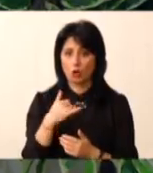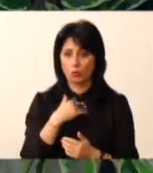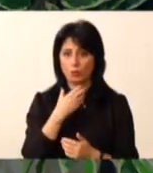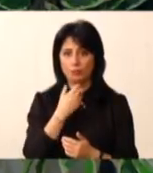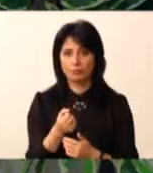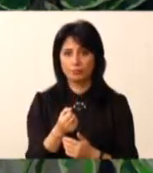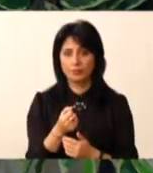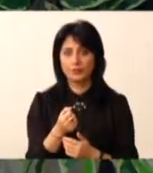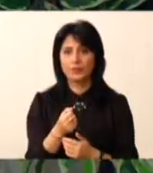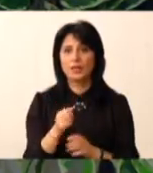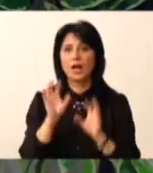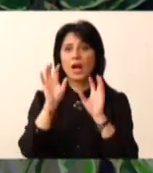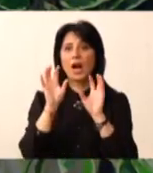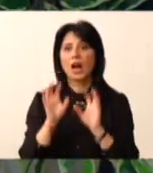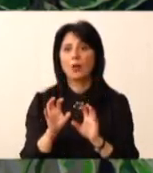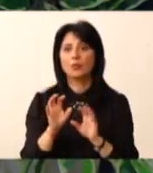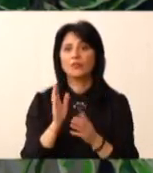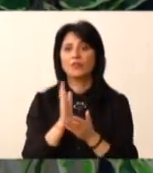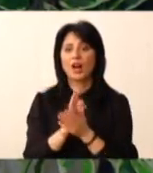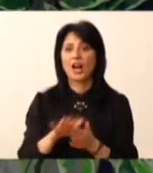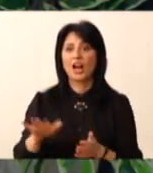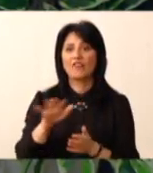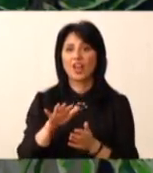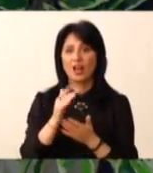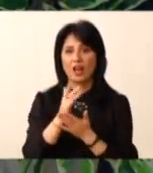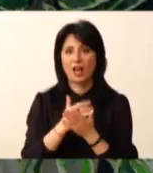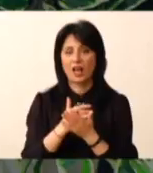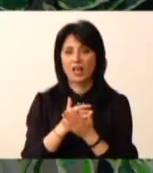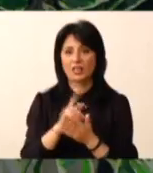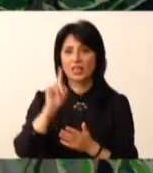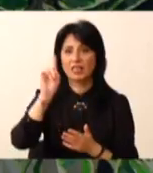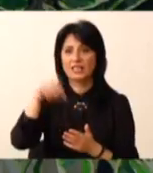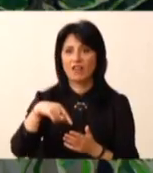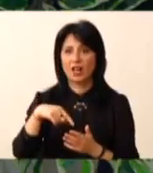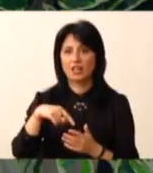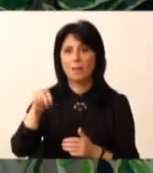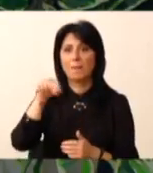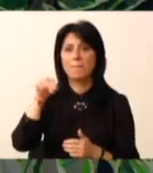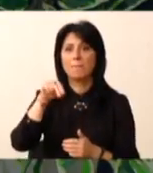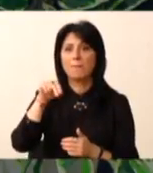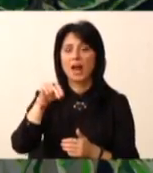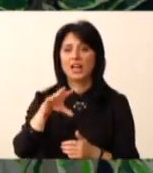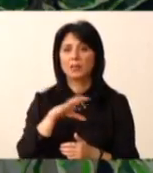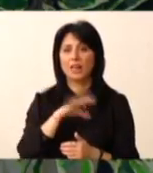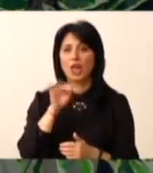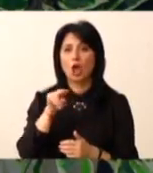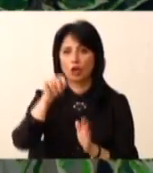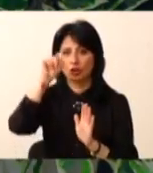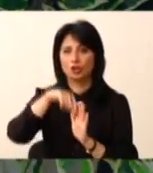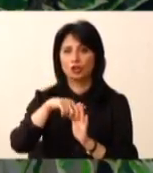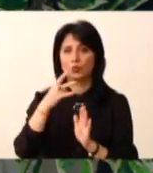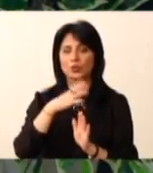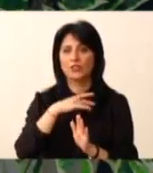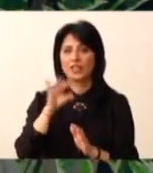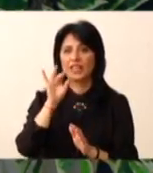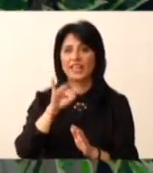ზონა? კანონმდებლობით ვართ იმ ქვეყანათა რიცხვში, სადაც სავალდებულოა მარილის გამდიდრება იოდით. შესაბამისად,